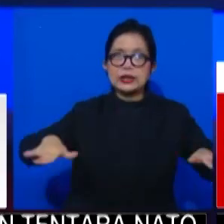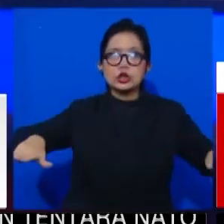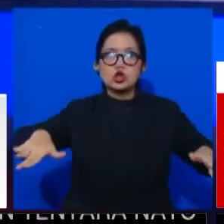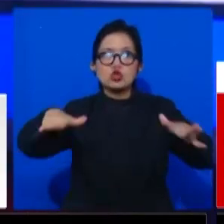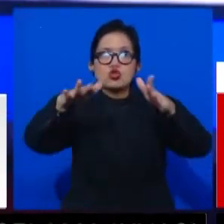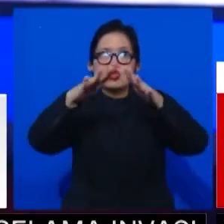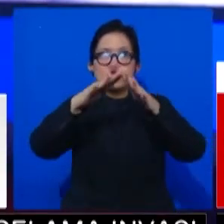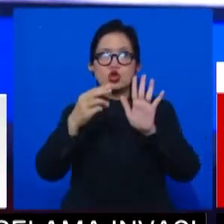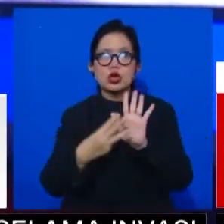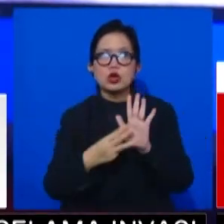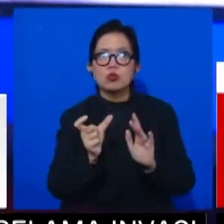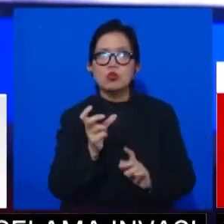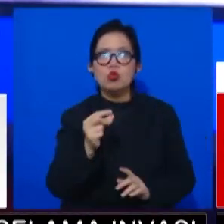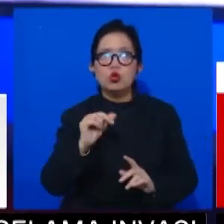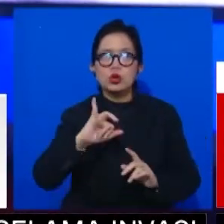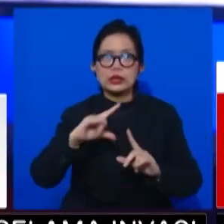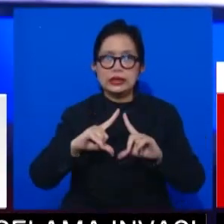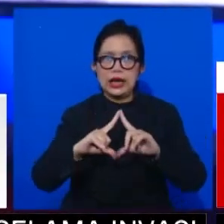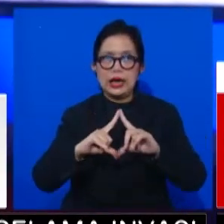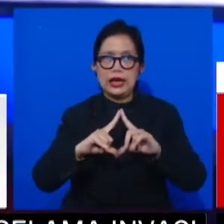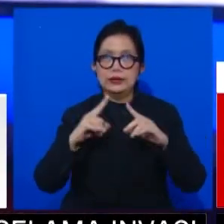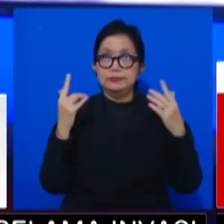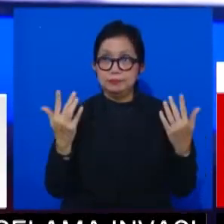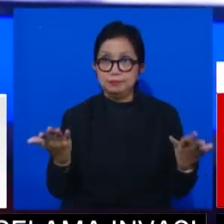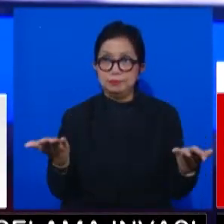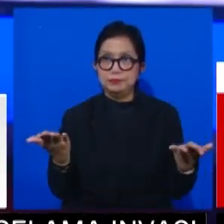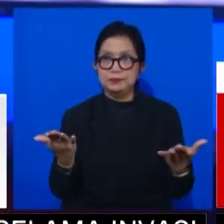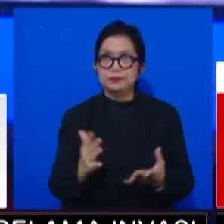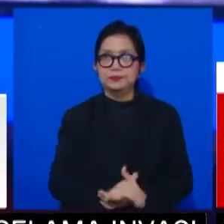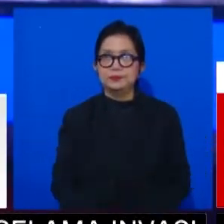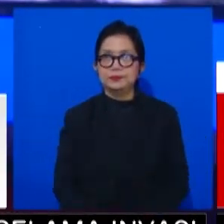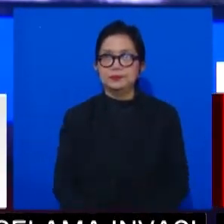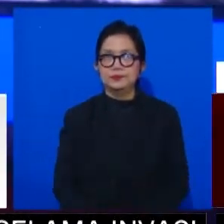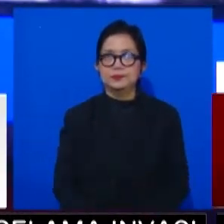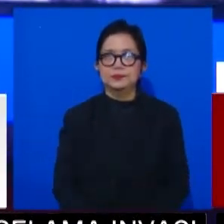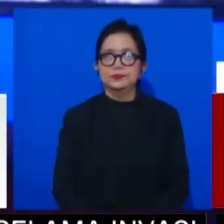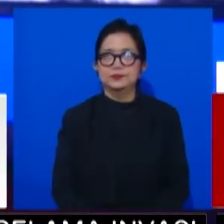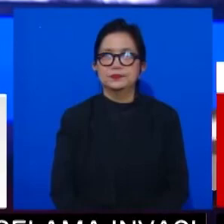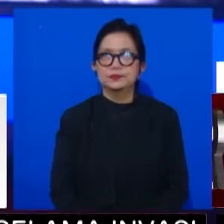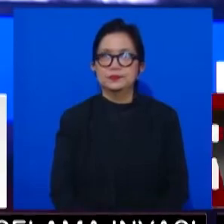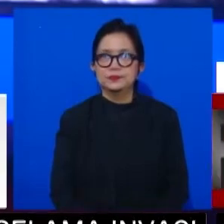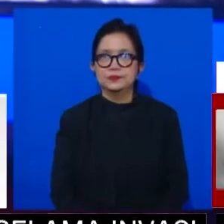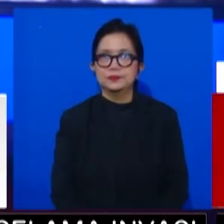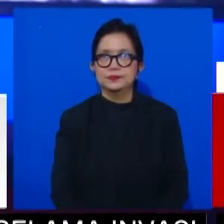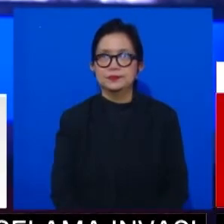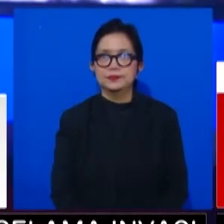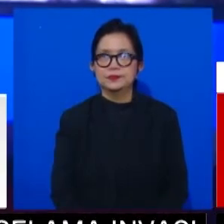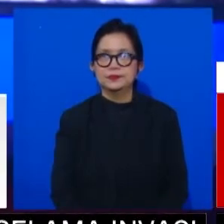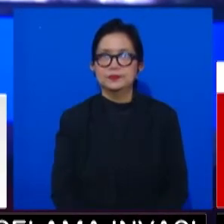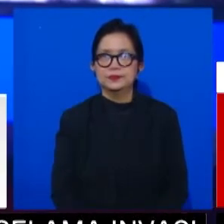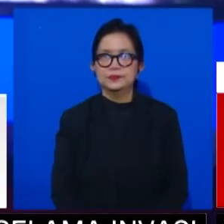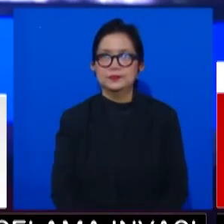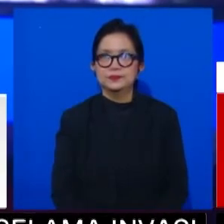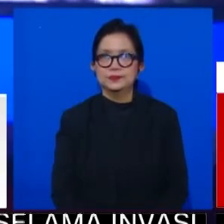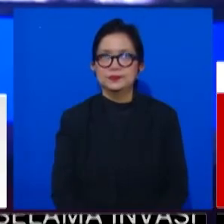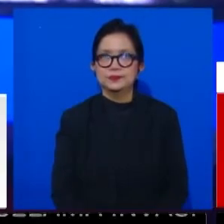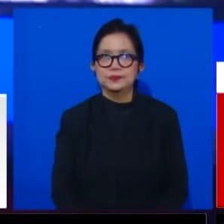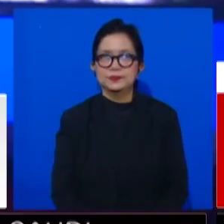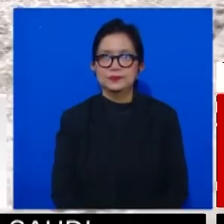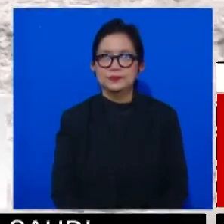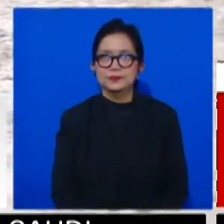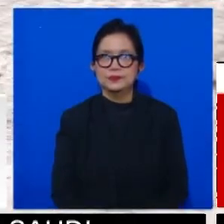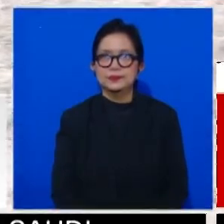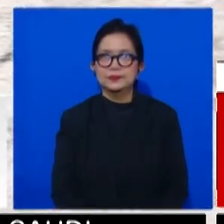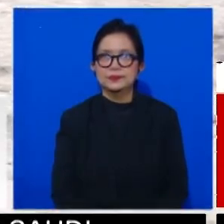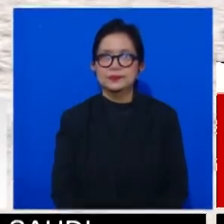air yang jernih, air terjun ini pun ramai dikunjungi dan menjadi pilihan wisatawan di momen libur panjang akhir pekan atau long weekend.